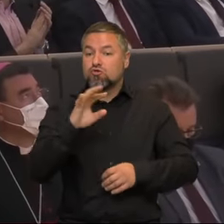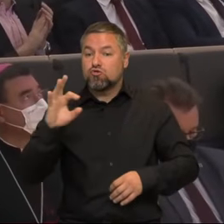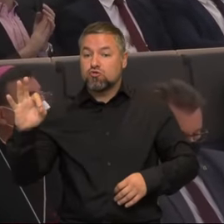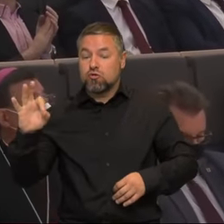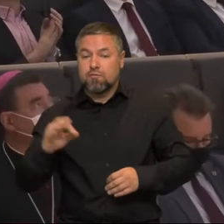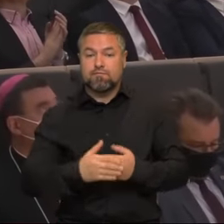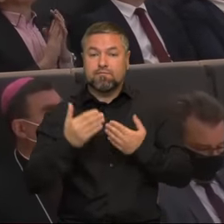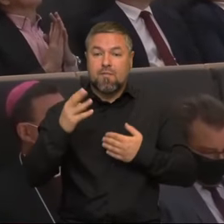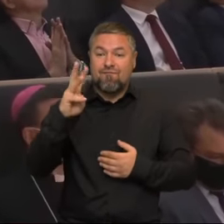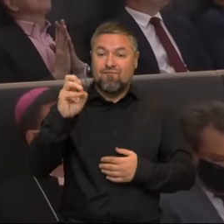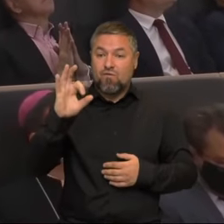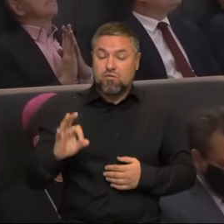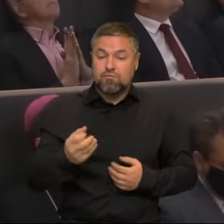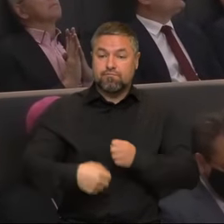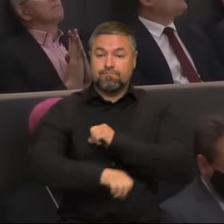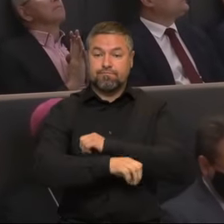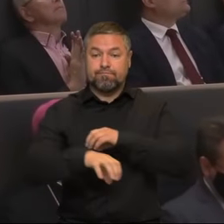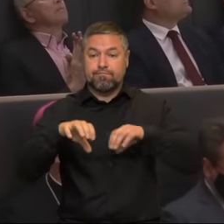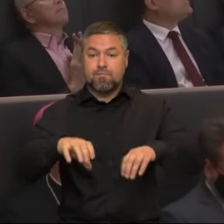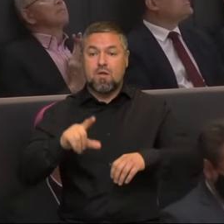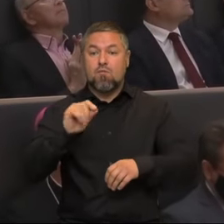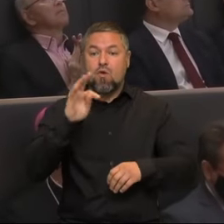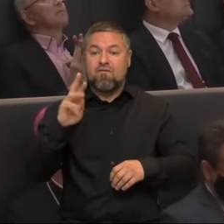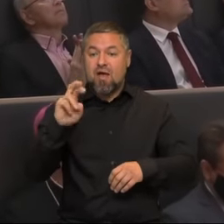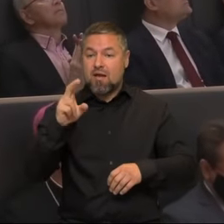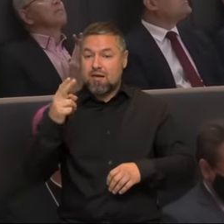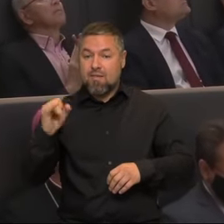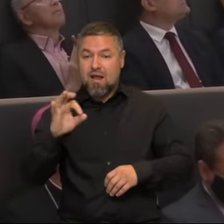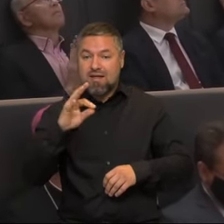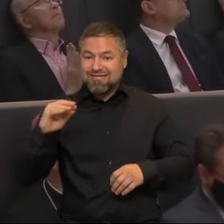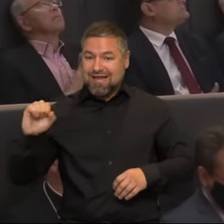Witam pana Marka Wośko, wiceprezesa zarządu Polpharmex S.A.